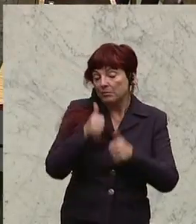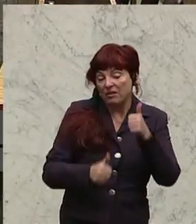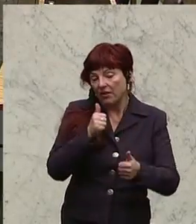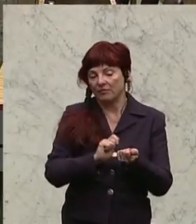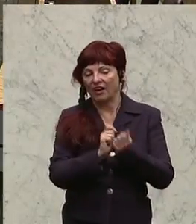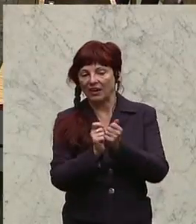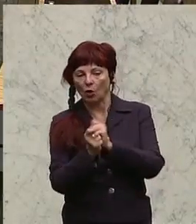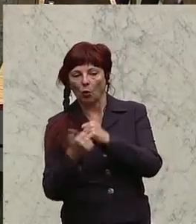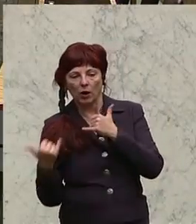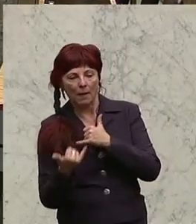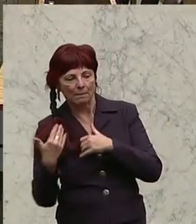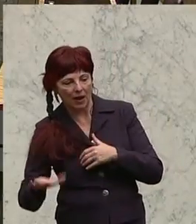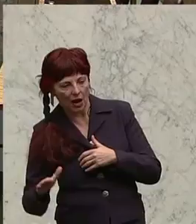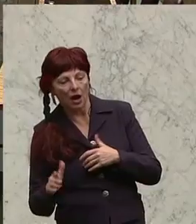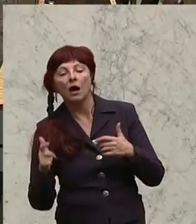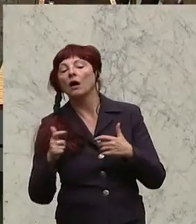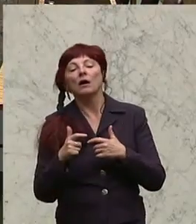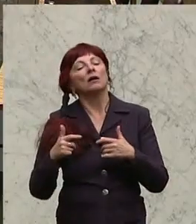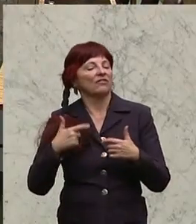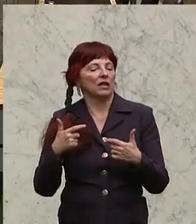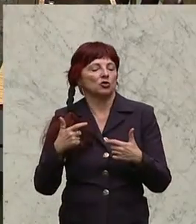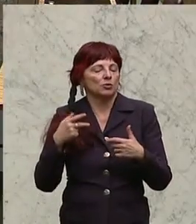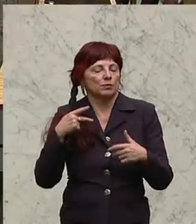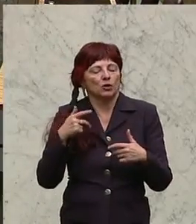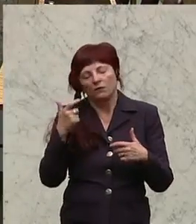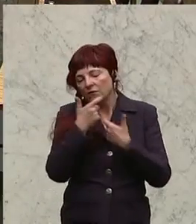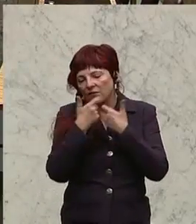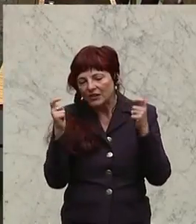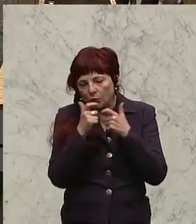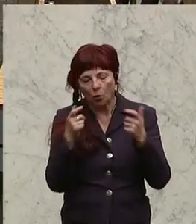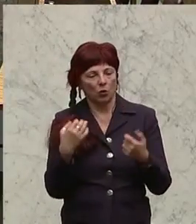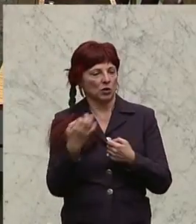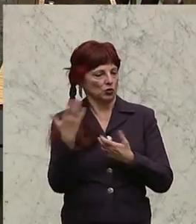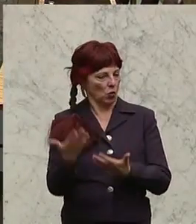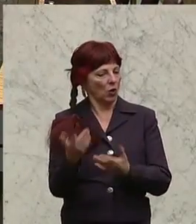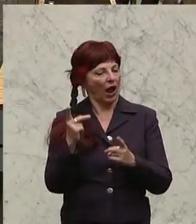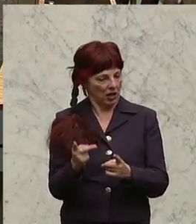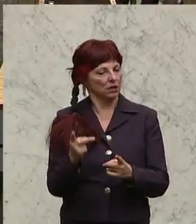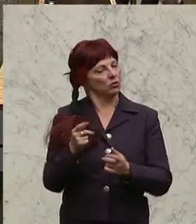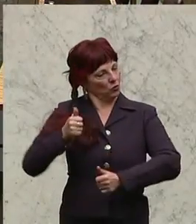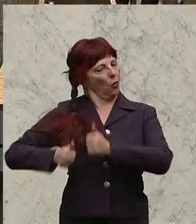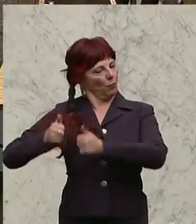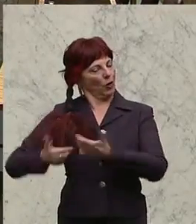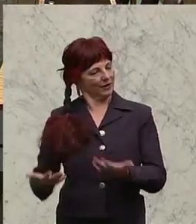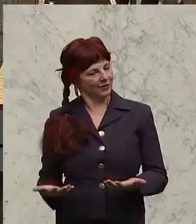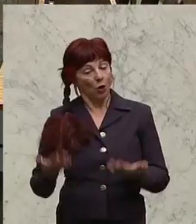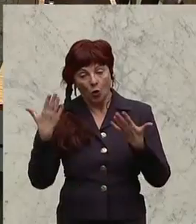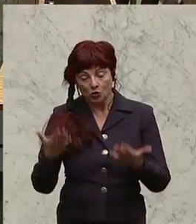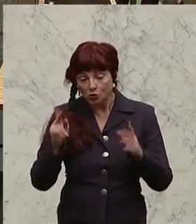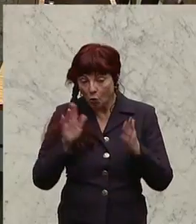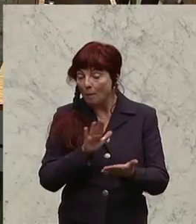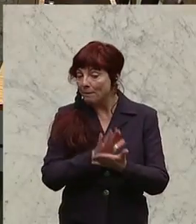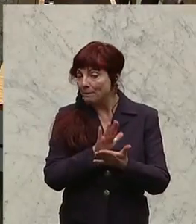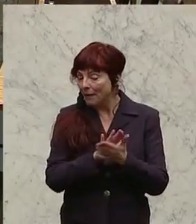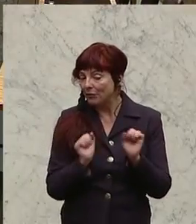gehört, in weiterer Folge zu realisieren. Nur so wird man zukunftsfit sein, nur so wird man auch den Mitbewerber in